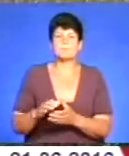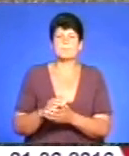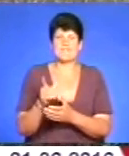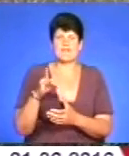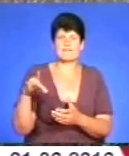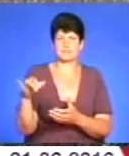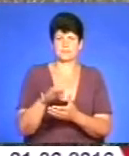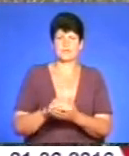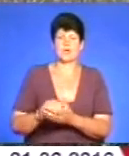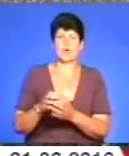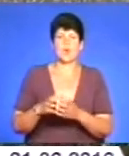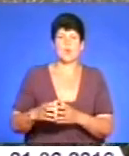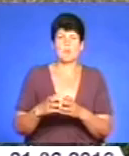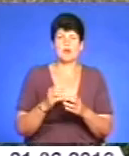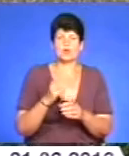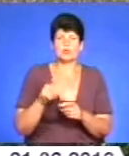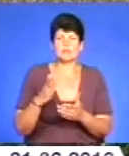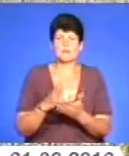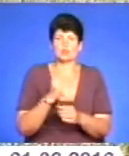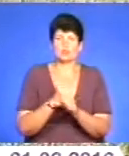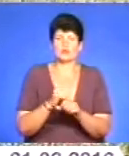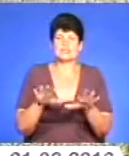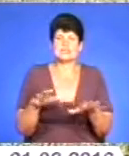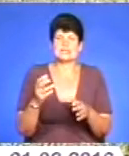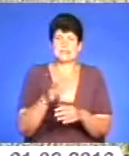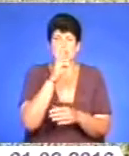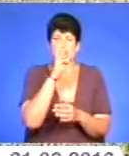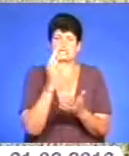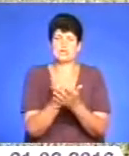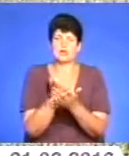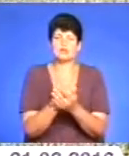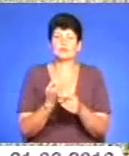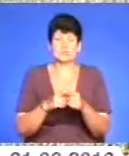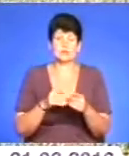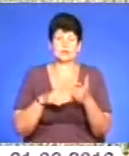виробляють якісний продукт, люди мають робочі місця, заробіток, і це сприяє розвитку області.